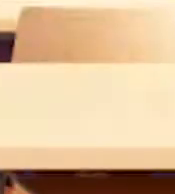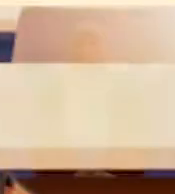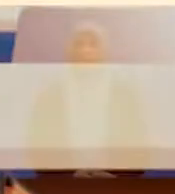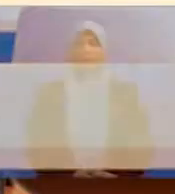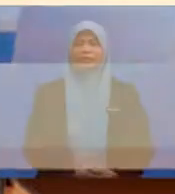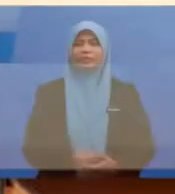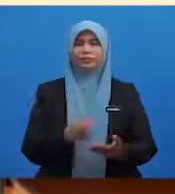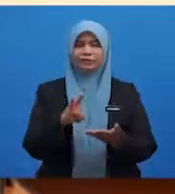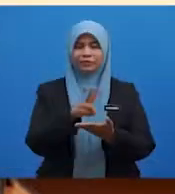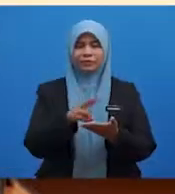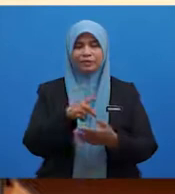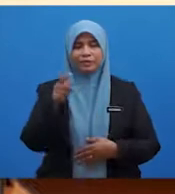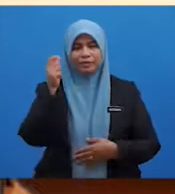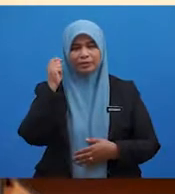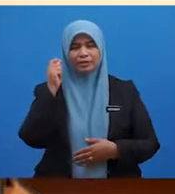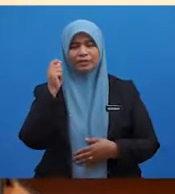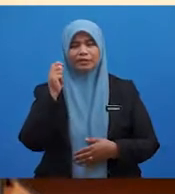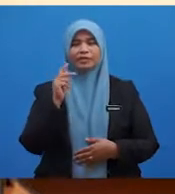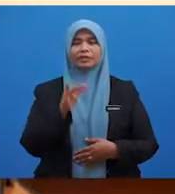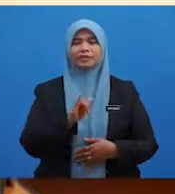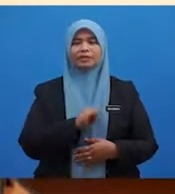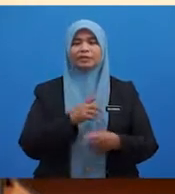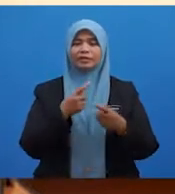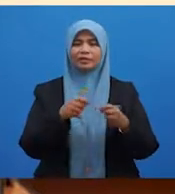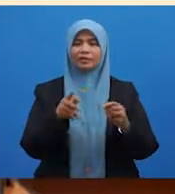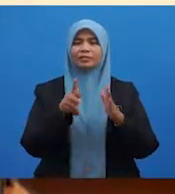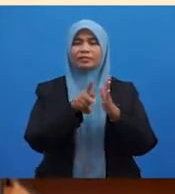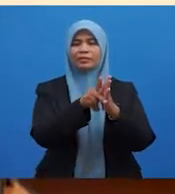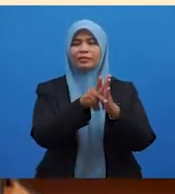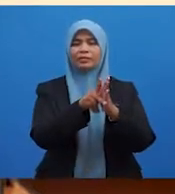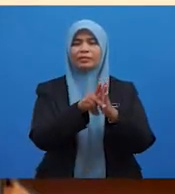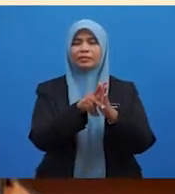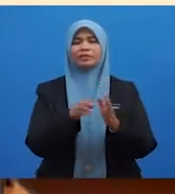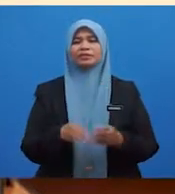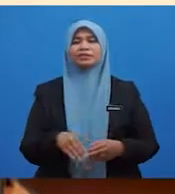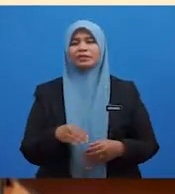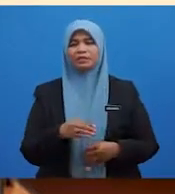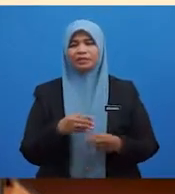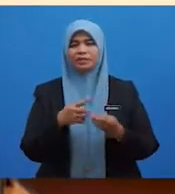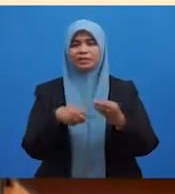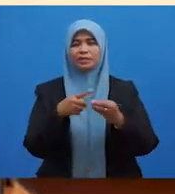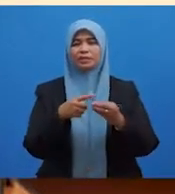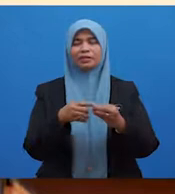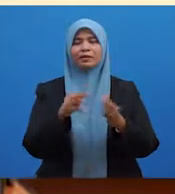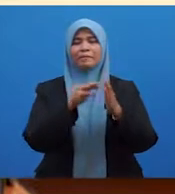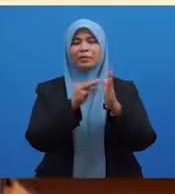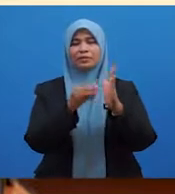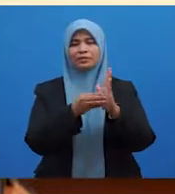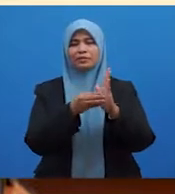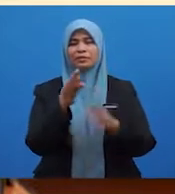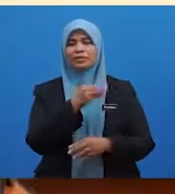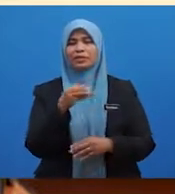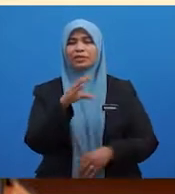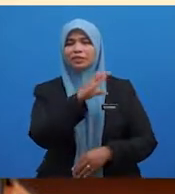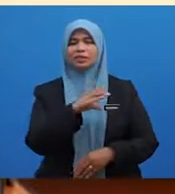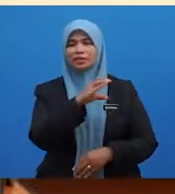Menerusi video induksi tadi, saya telah memaparkan serba sedikit tentang maksud dan